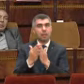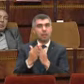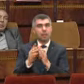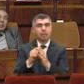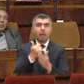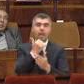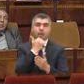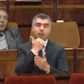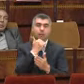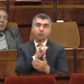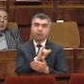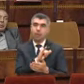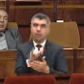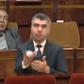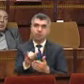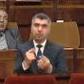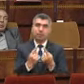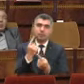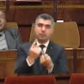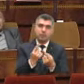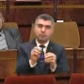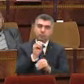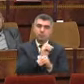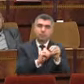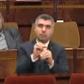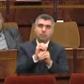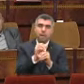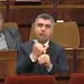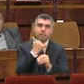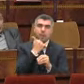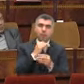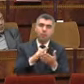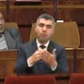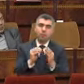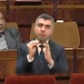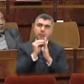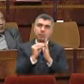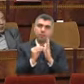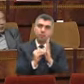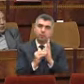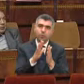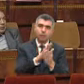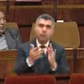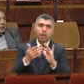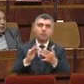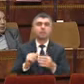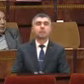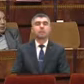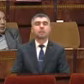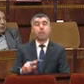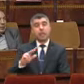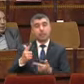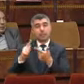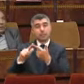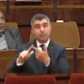للاخطاء وكذلك اصلاحا للاخطاء الماديه الموجوده باستعمال الرقمنه. المساله الثانيه وهو